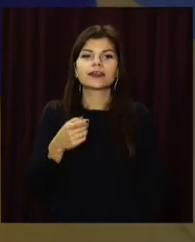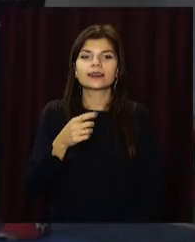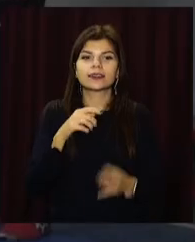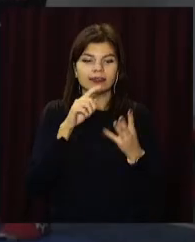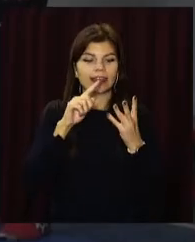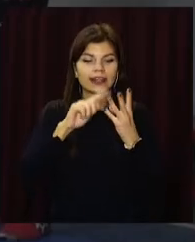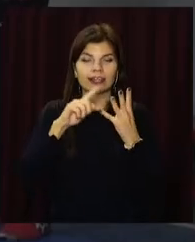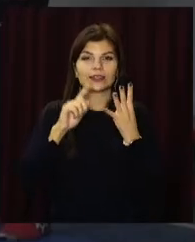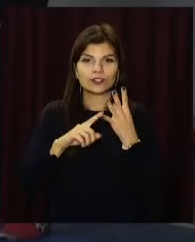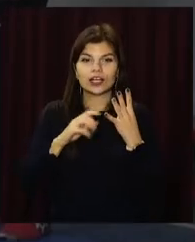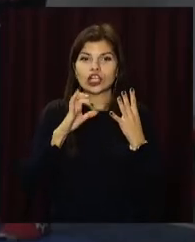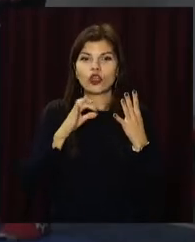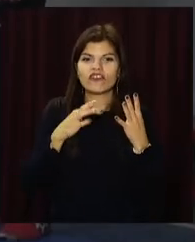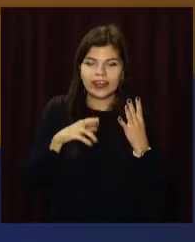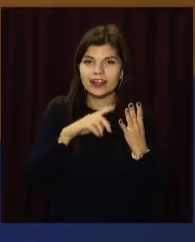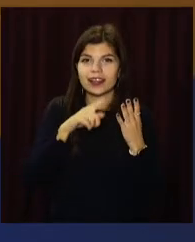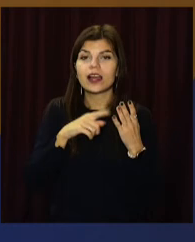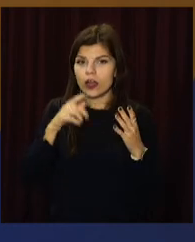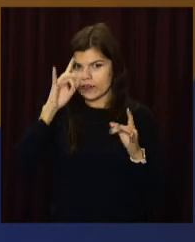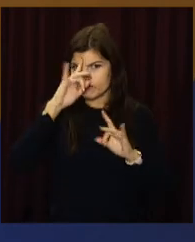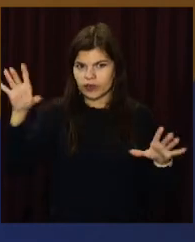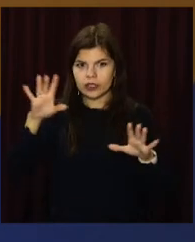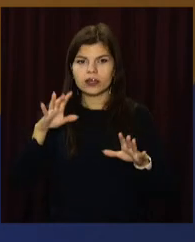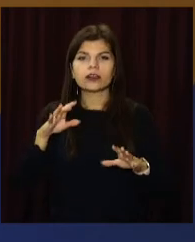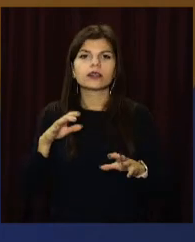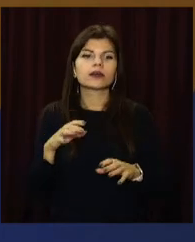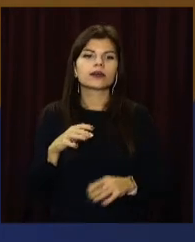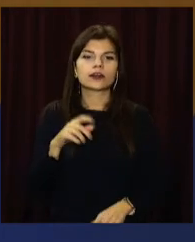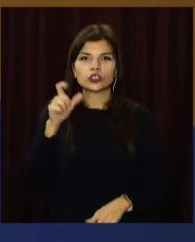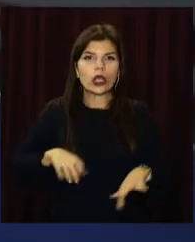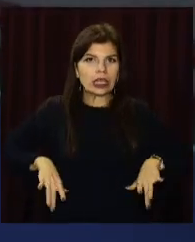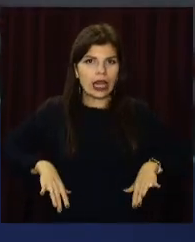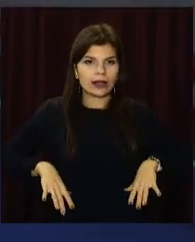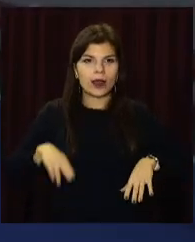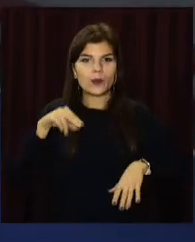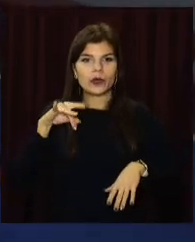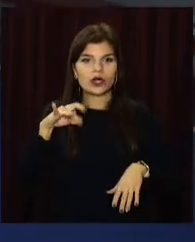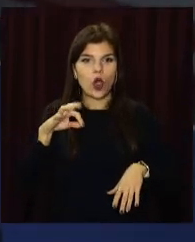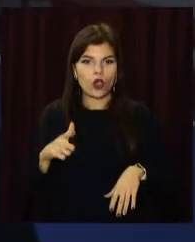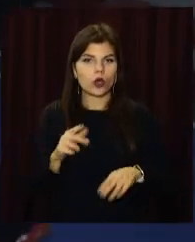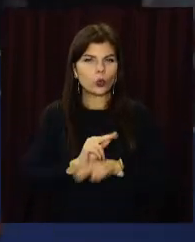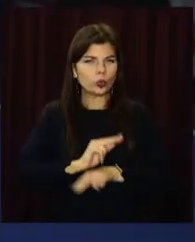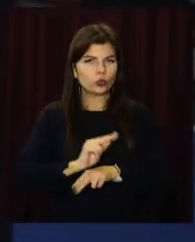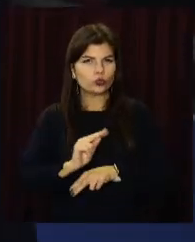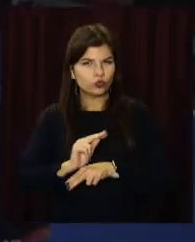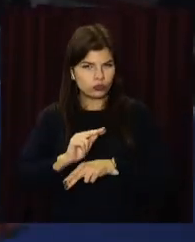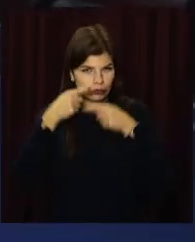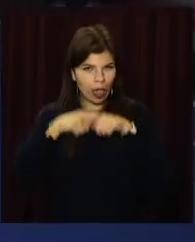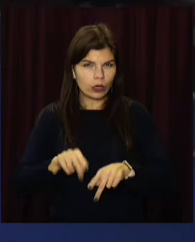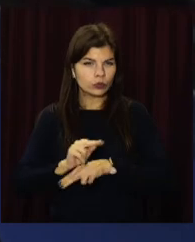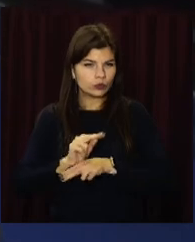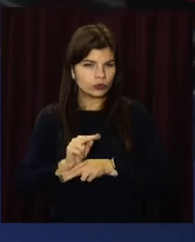Михайла Шаповалова тренує відомий наставник із самбо і дзюдо Анатолій Пирог. І боротьба.